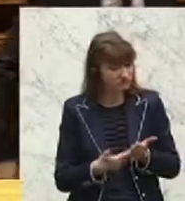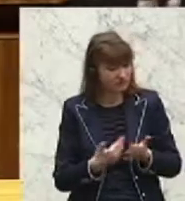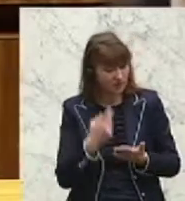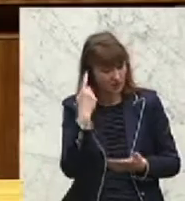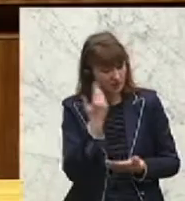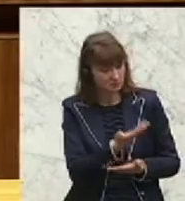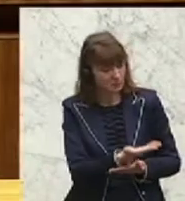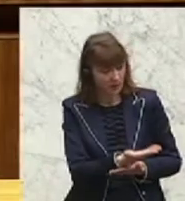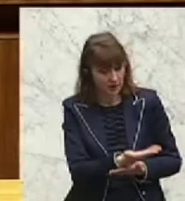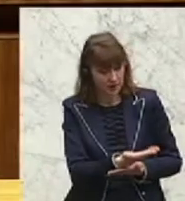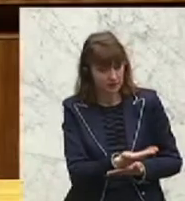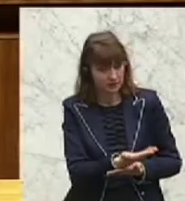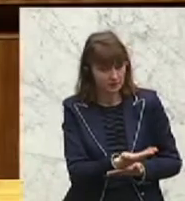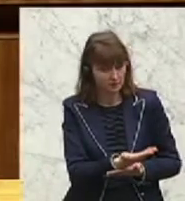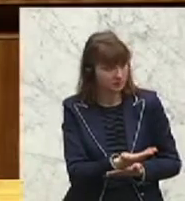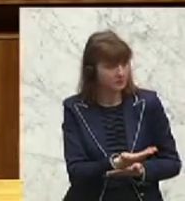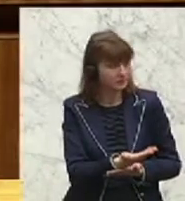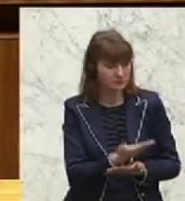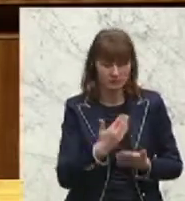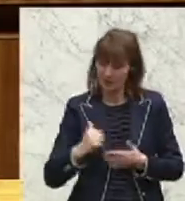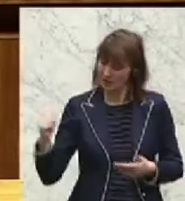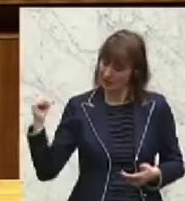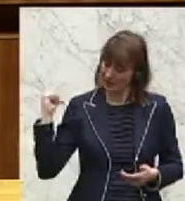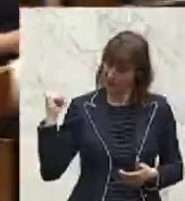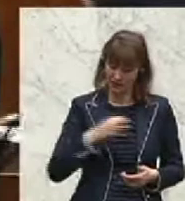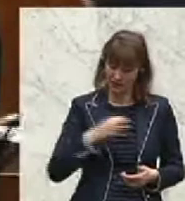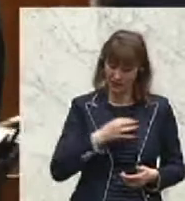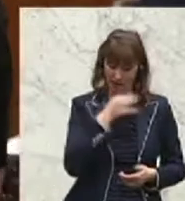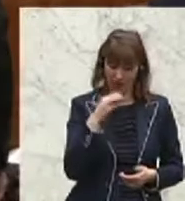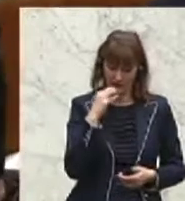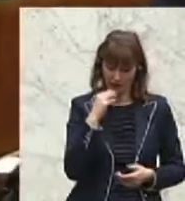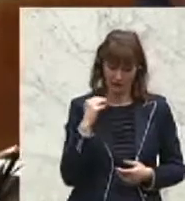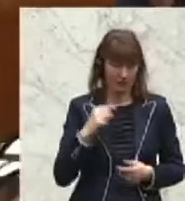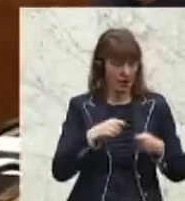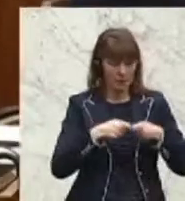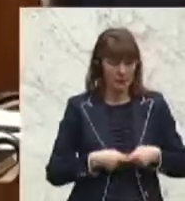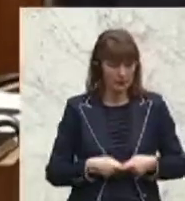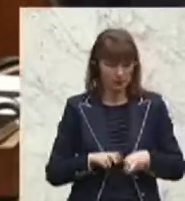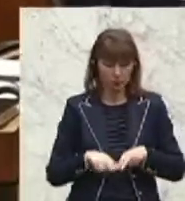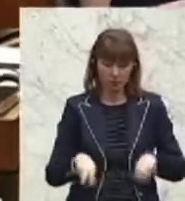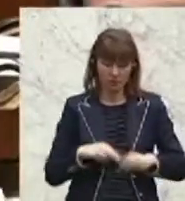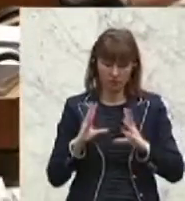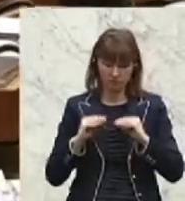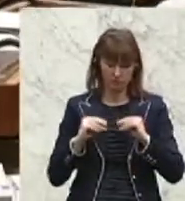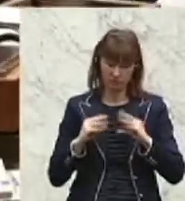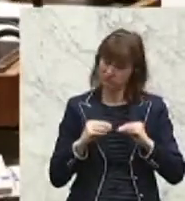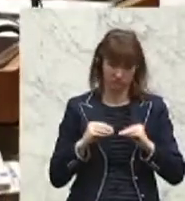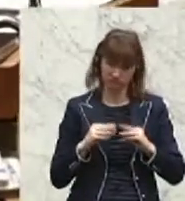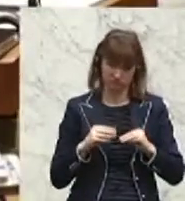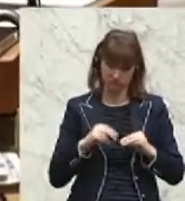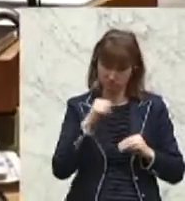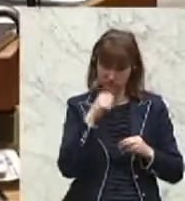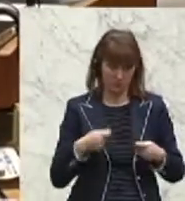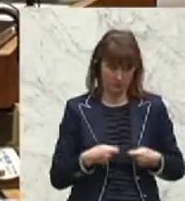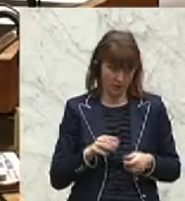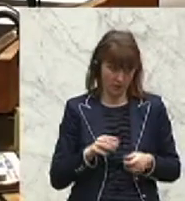üblich, dass nicht hinter dem Redner auch mit den Mitgliedern der Bundesregierung gesprochen wird, gilt natürlich auch für